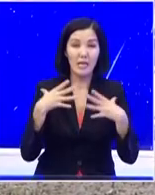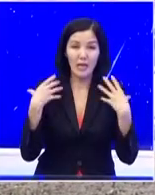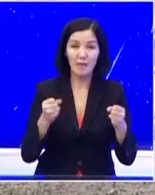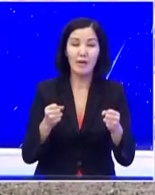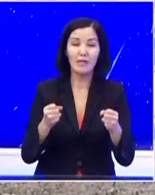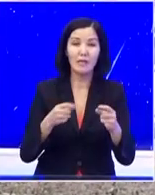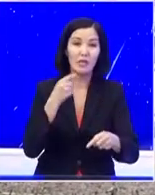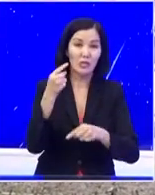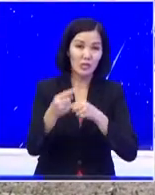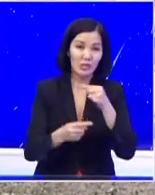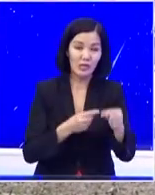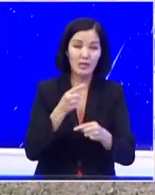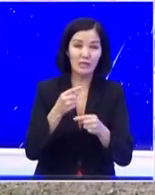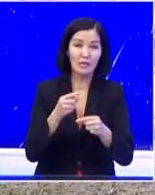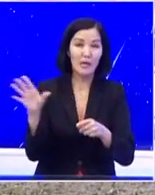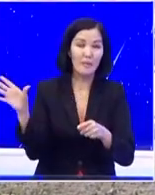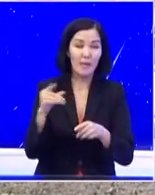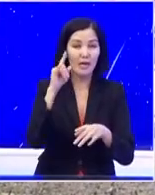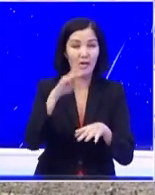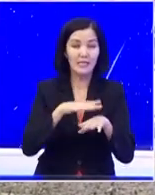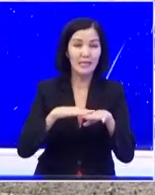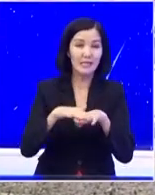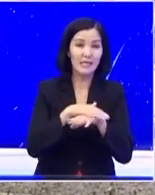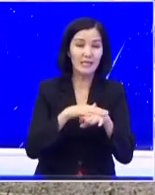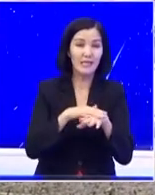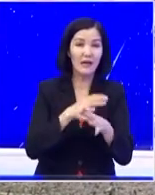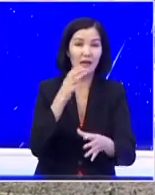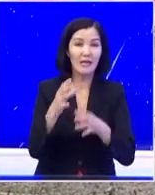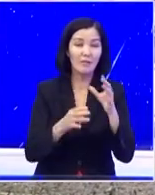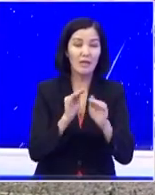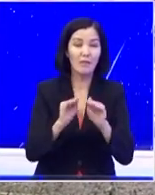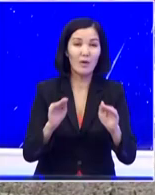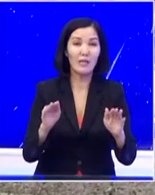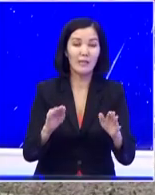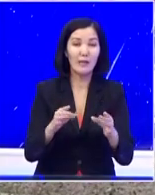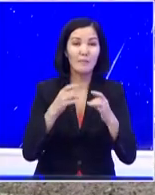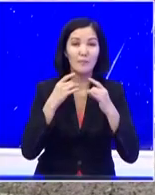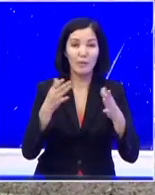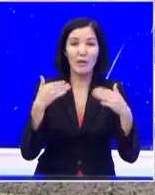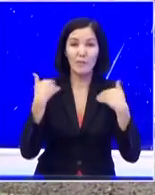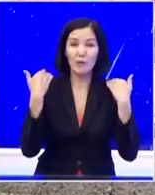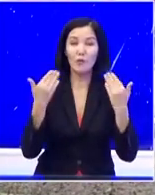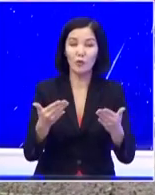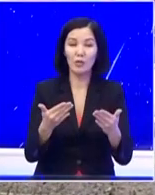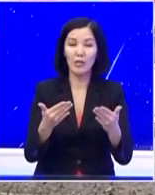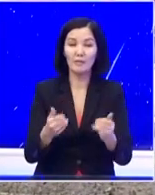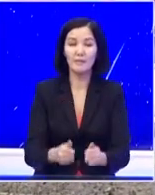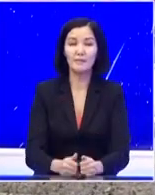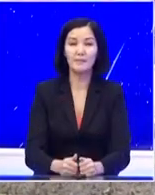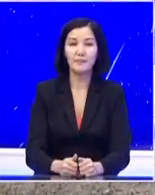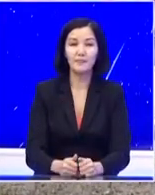сау ұрпақ болсын. Барша осы Қазақстандағы әлемдегі балаларды Жетісу жұртшылығының атынан, Жетісу жастарының